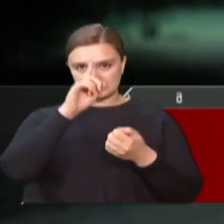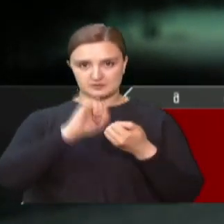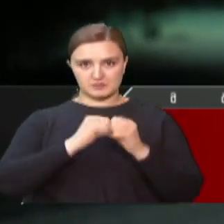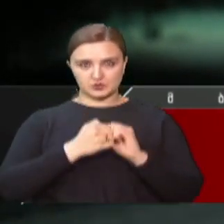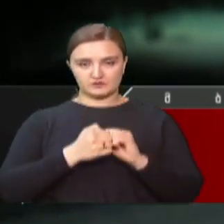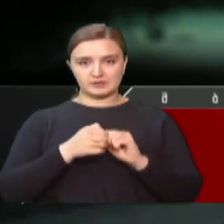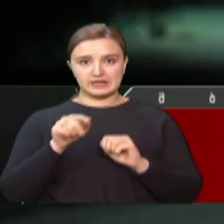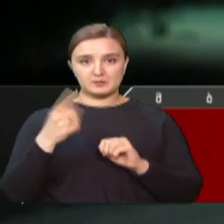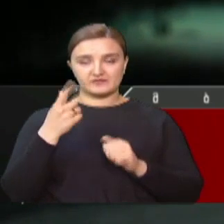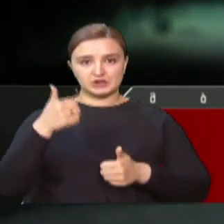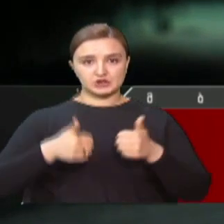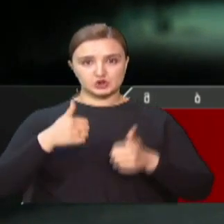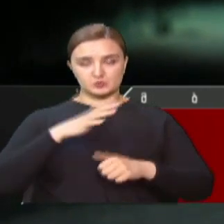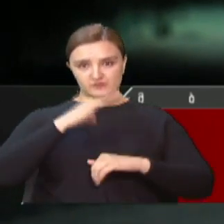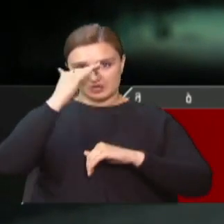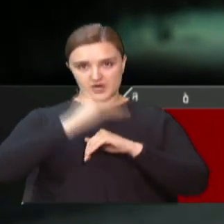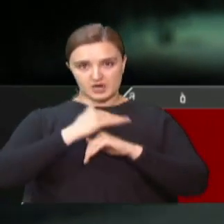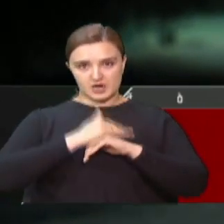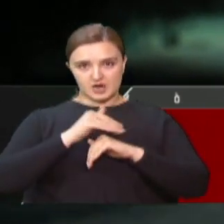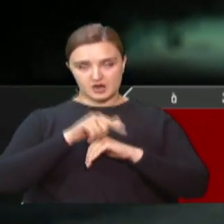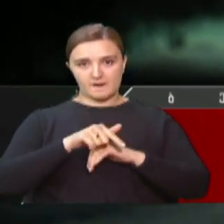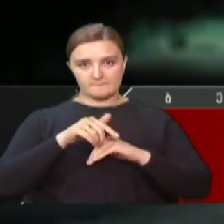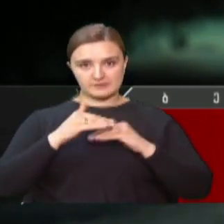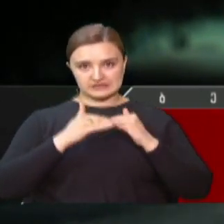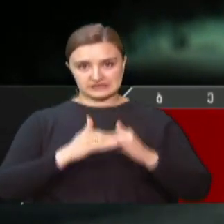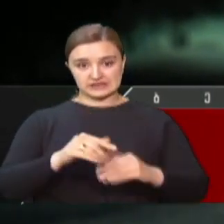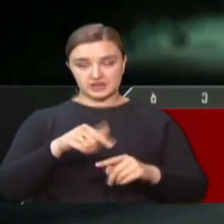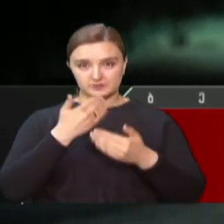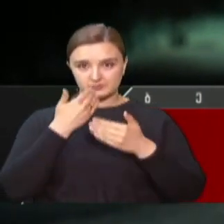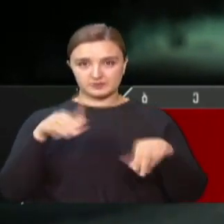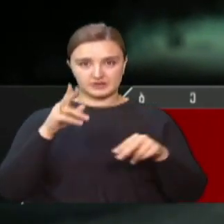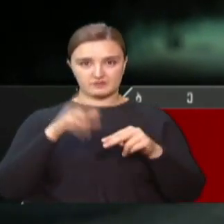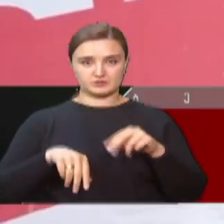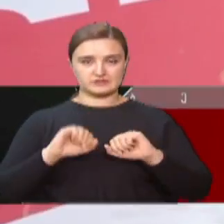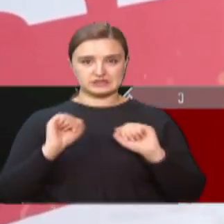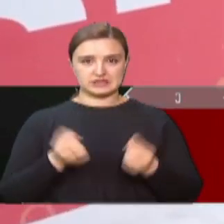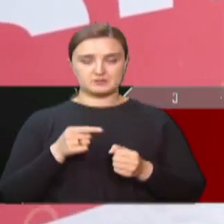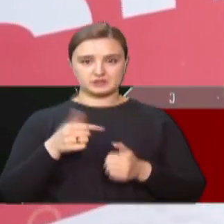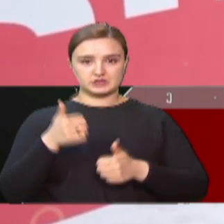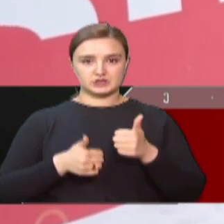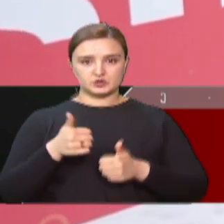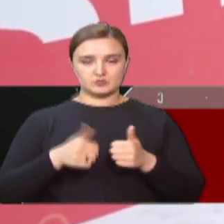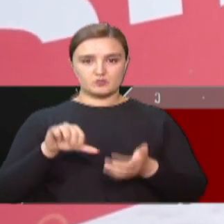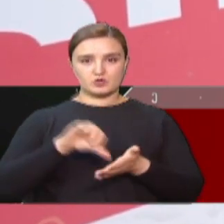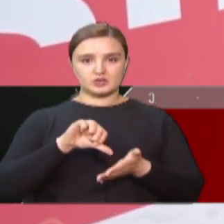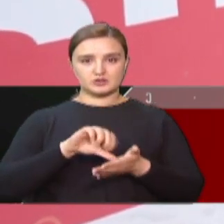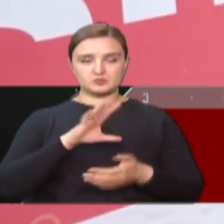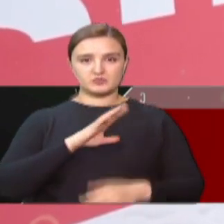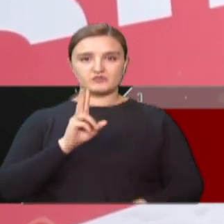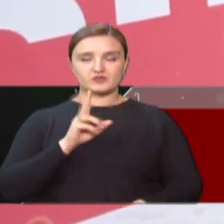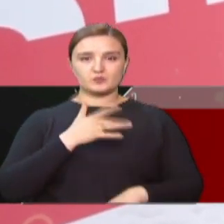ერთი შეჯიბრი იყო ღამის რეალზე. ამ შეჯიბრით ვამთავრეთ ზამთრის სათხილამურო სეზონს. მონაწილეობა მიიღო როგორც